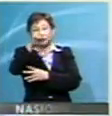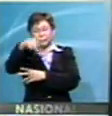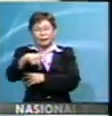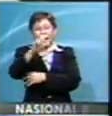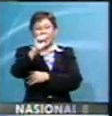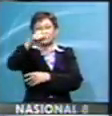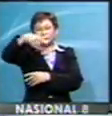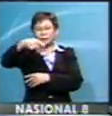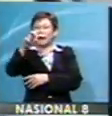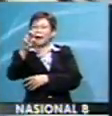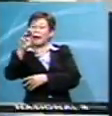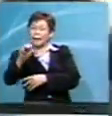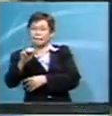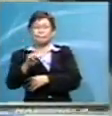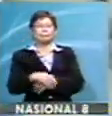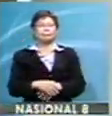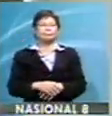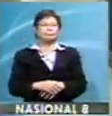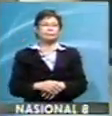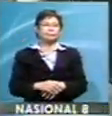sprm Shahrul kuzaimi